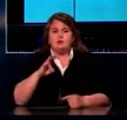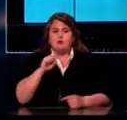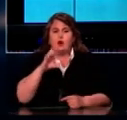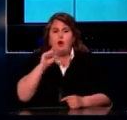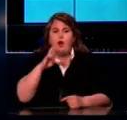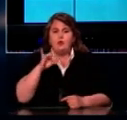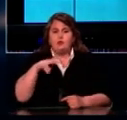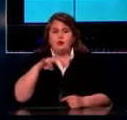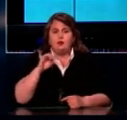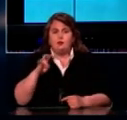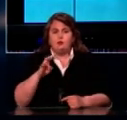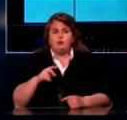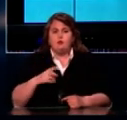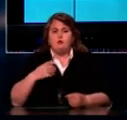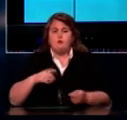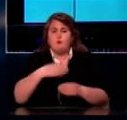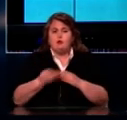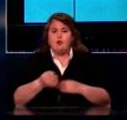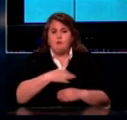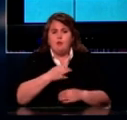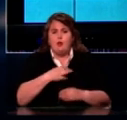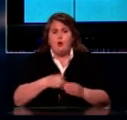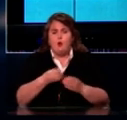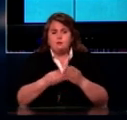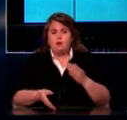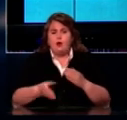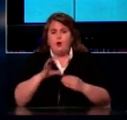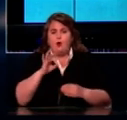анилин. Выпадает белый осадок, образуется